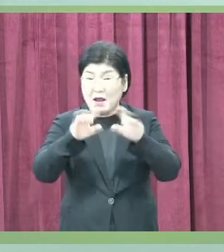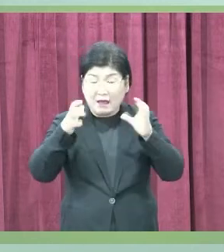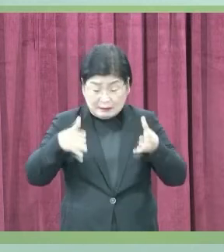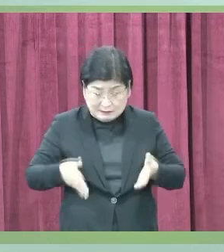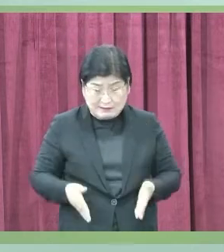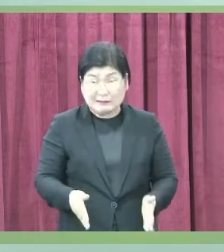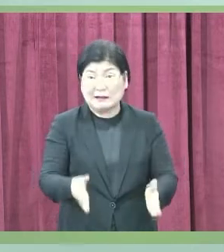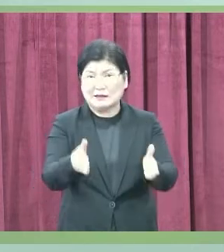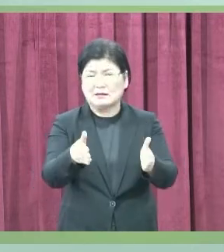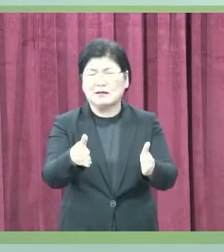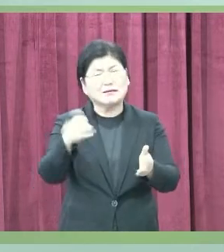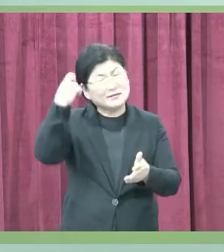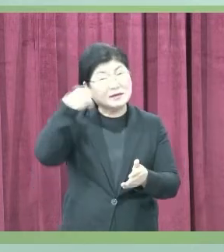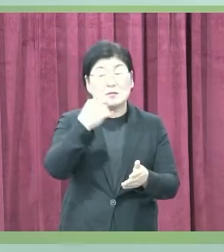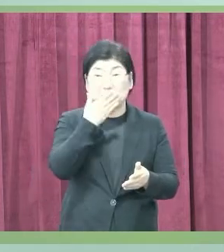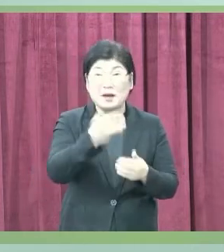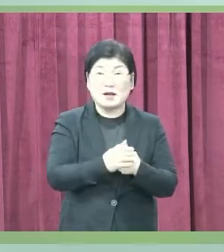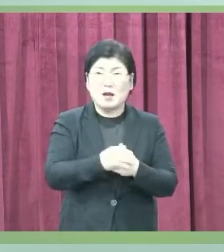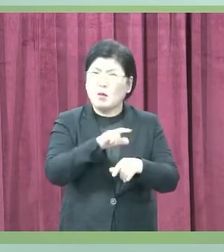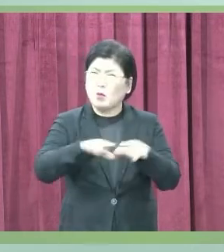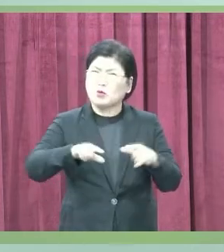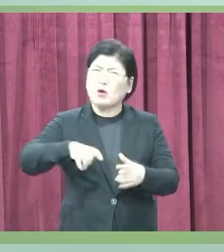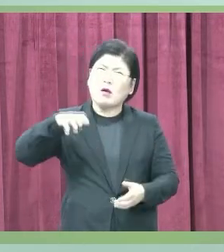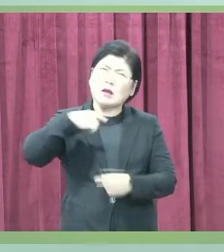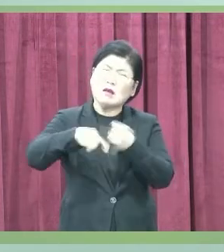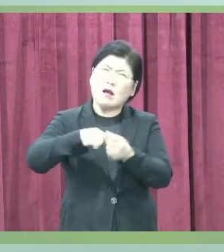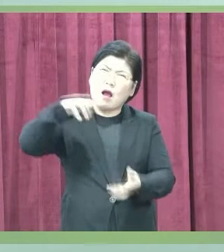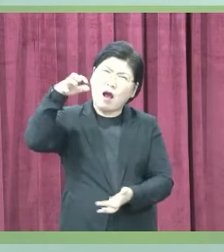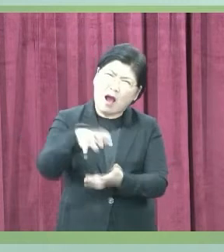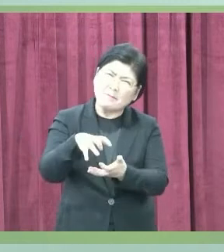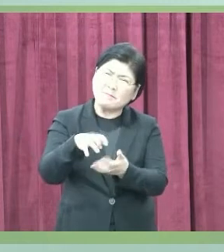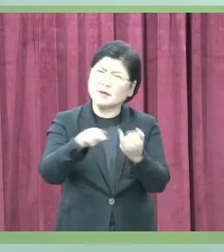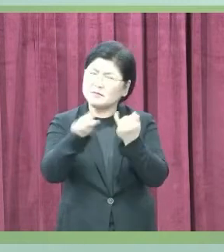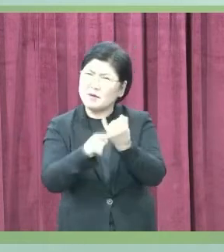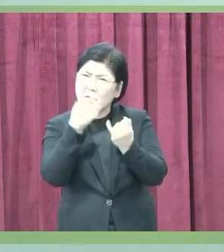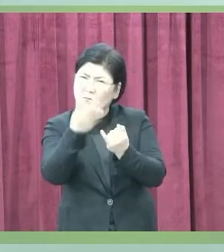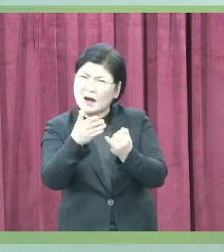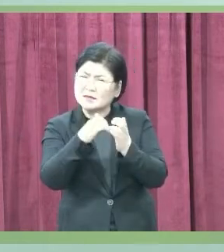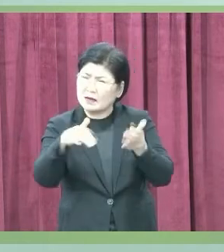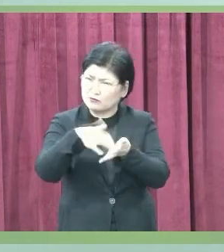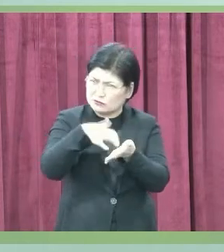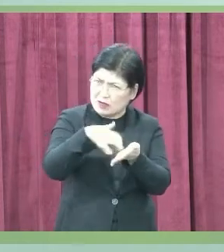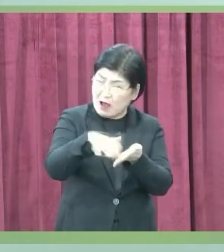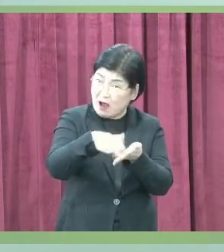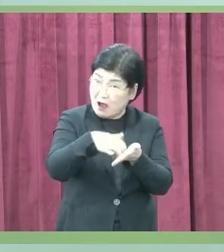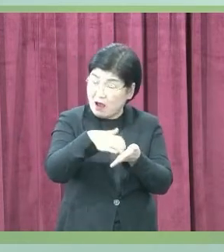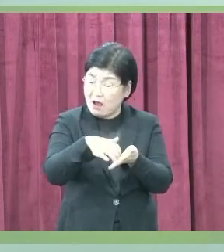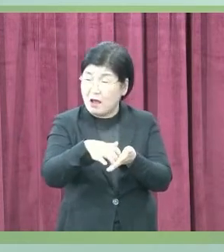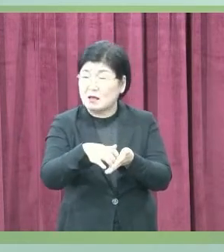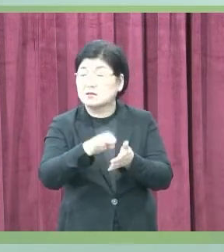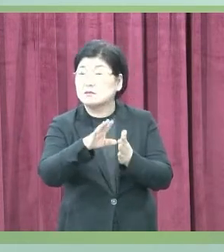와 닿으실 것 같아요. 그러니까 1년간 총 출생아 수를 당해년도 가임 여자 연항 인구 수로 나눈